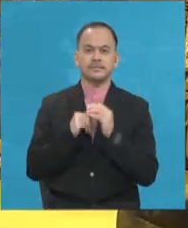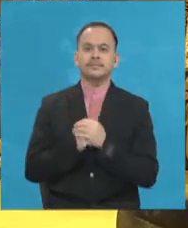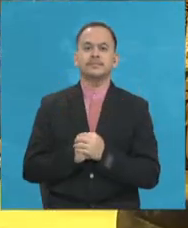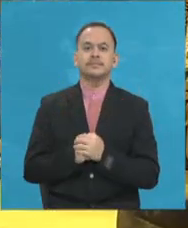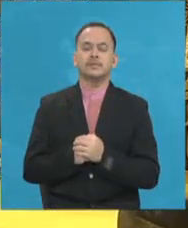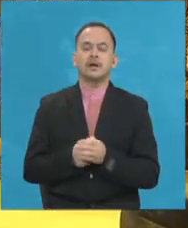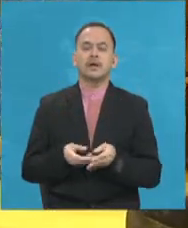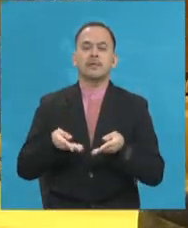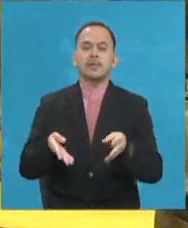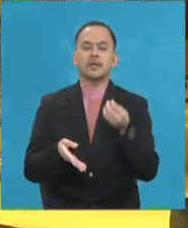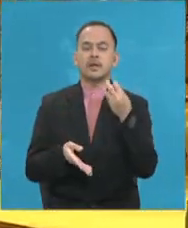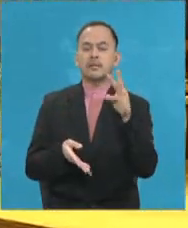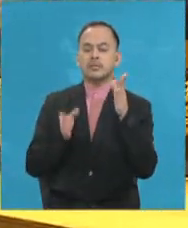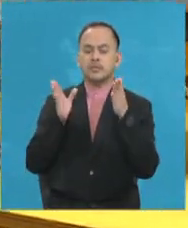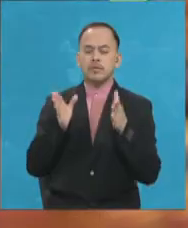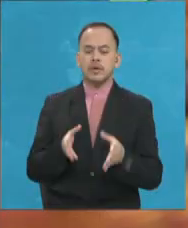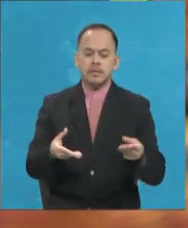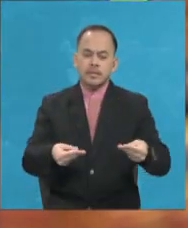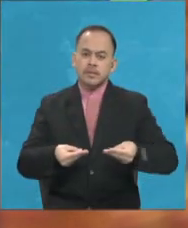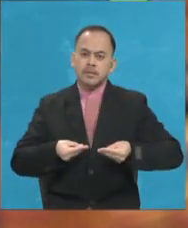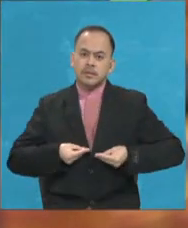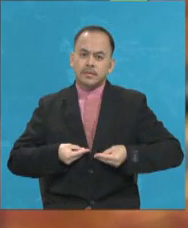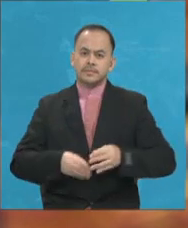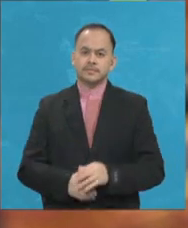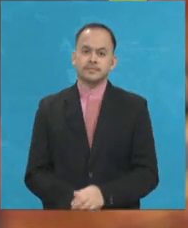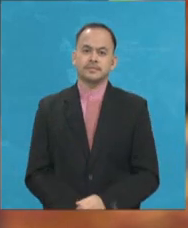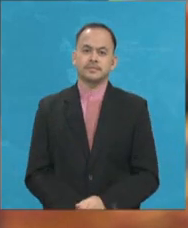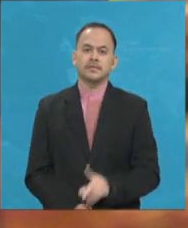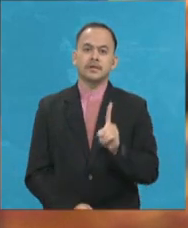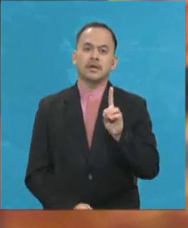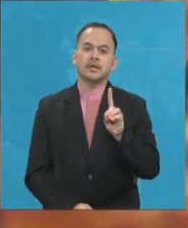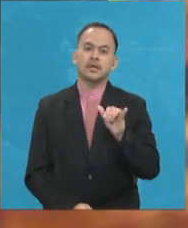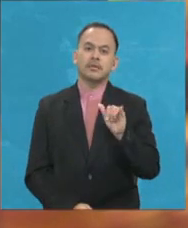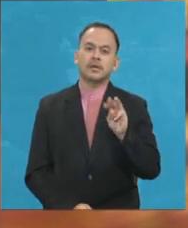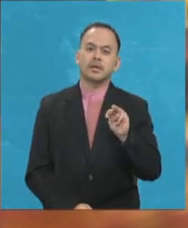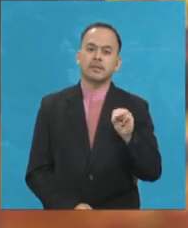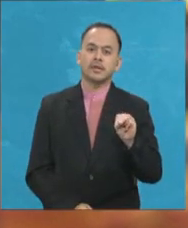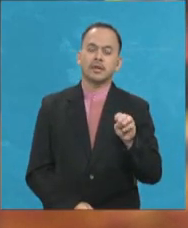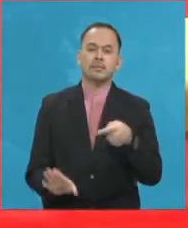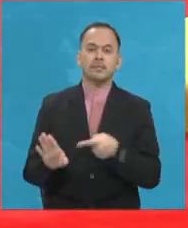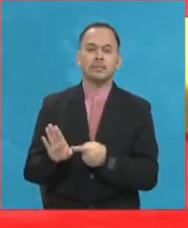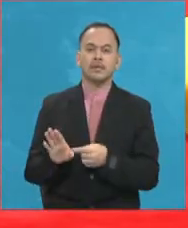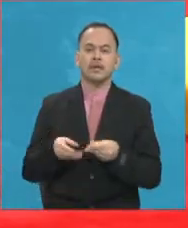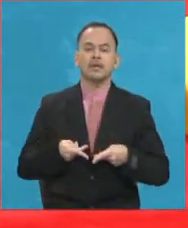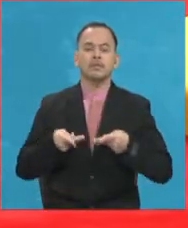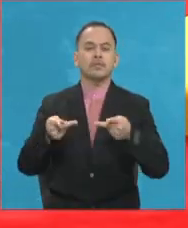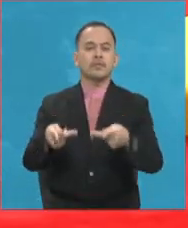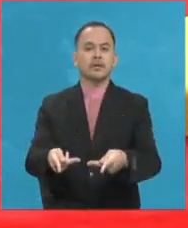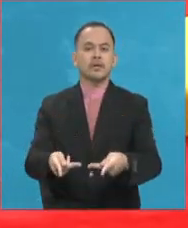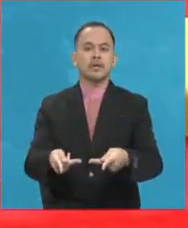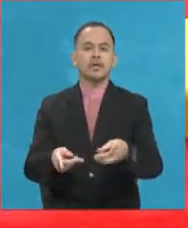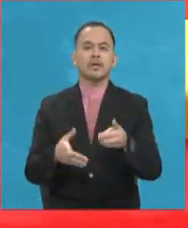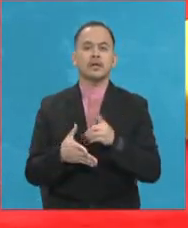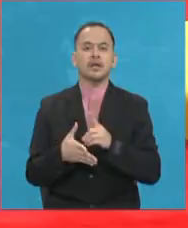Darussalam kepada 16 orang penerima kebawah duli Yang Maha Mulia mula-mula berkenan mengurniakan